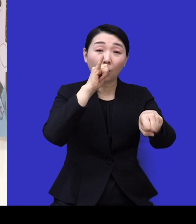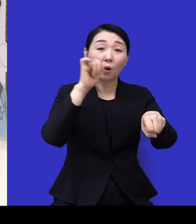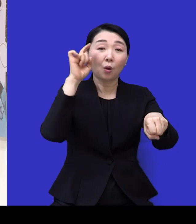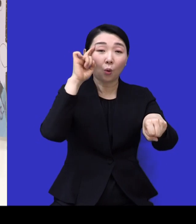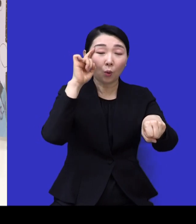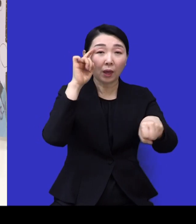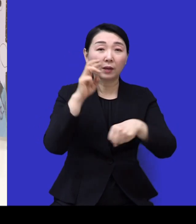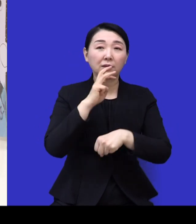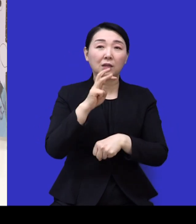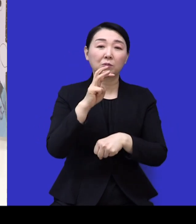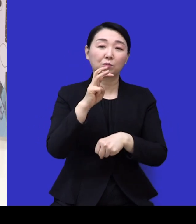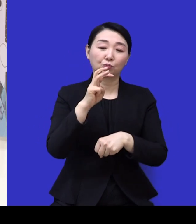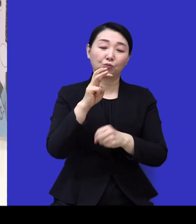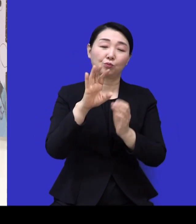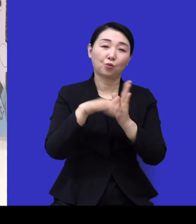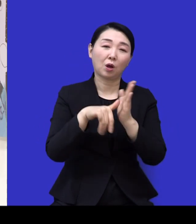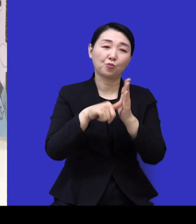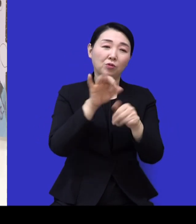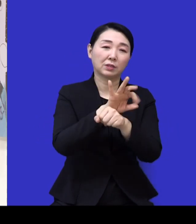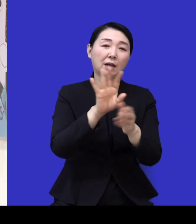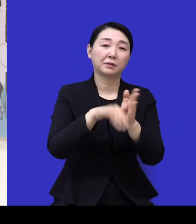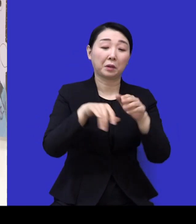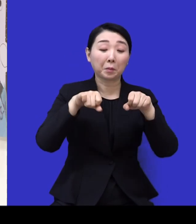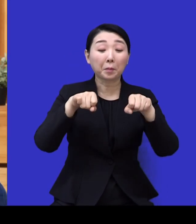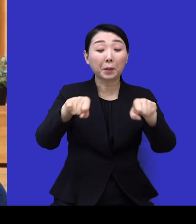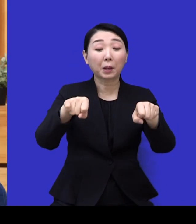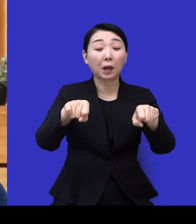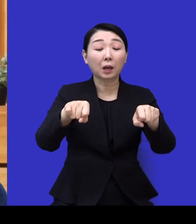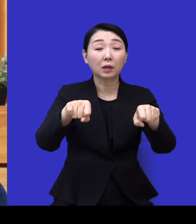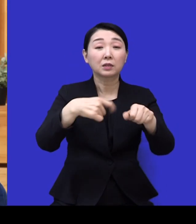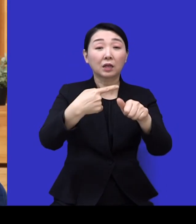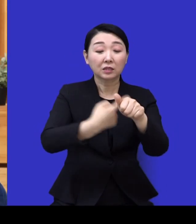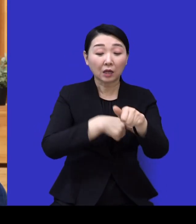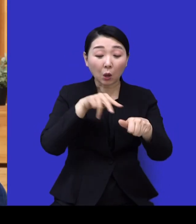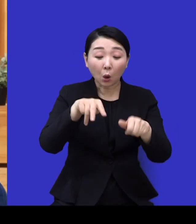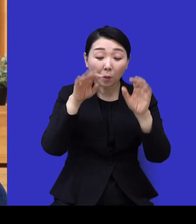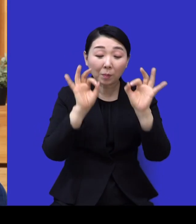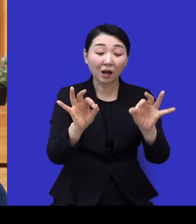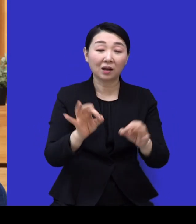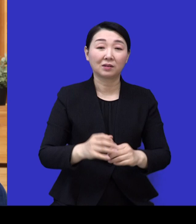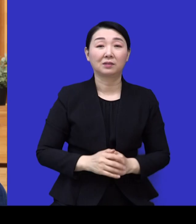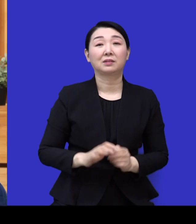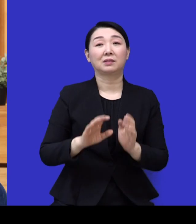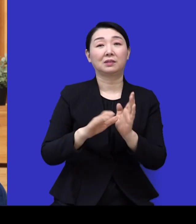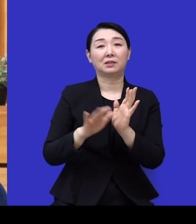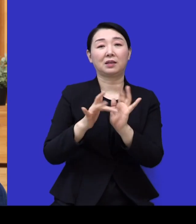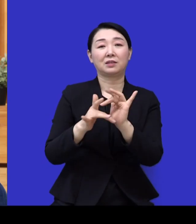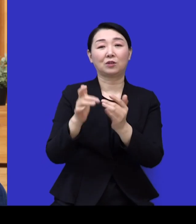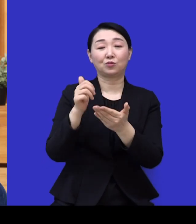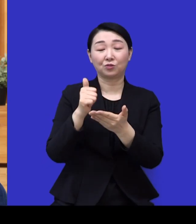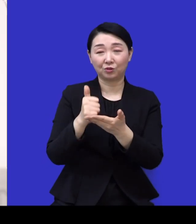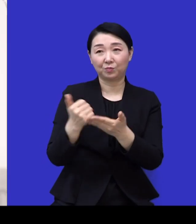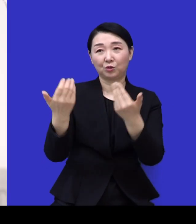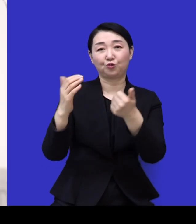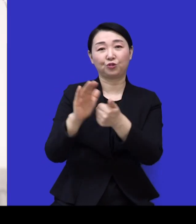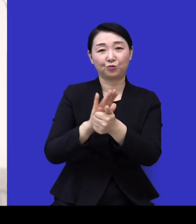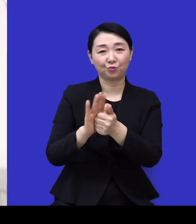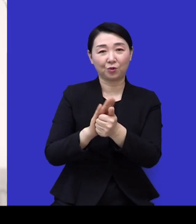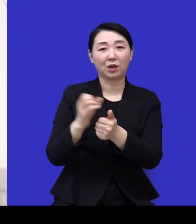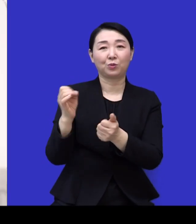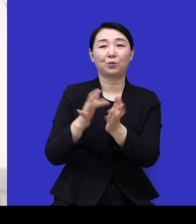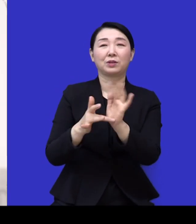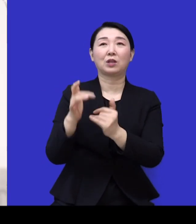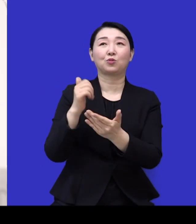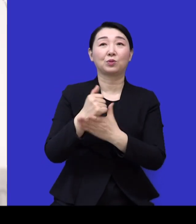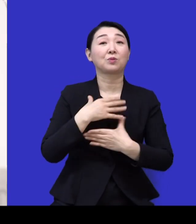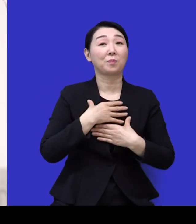이렇게 미시잖아요. 네. 그러면 그 광고를 안 읽을 수가 없거든요. 그때 예수님이 주시는 그런 위안, 또 예수님이